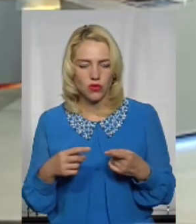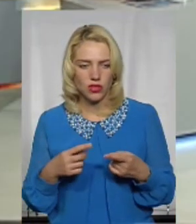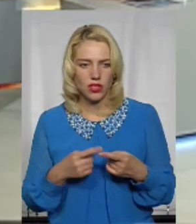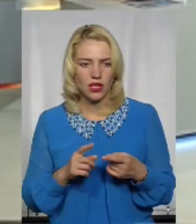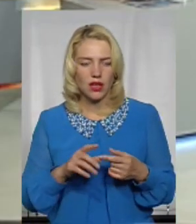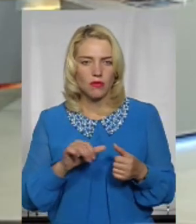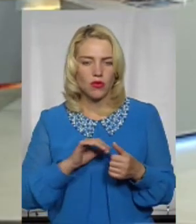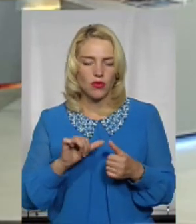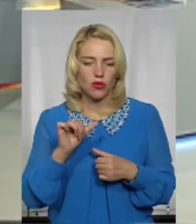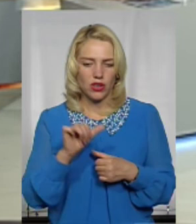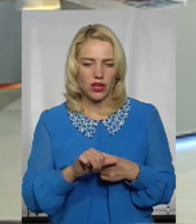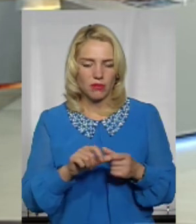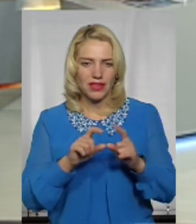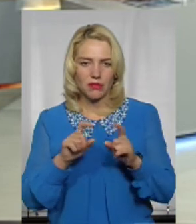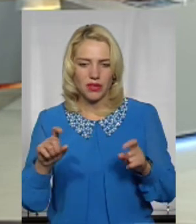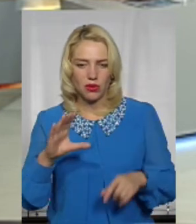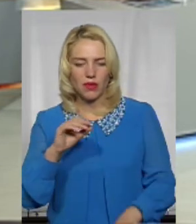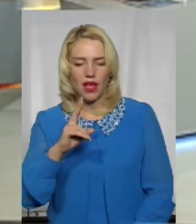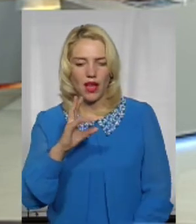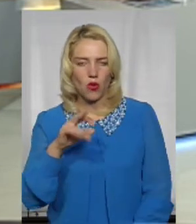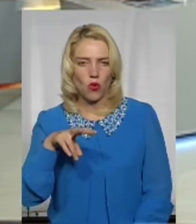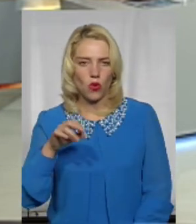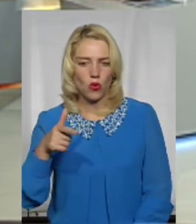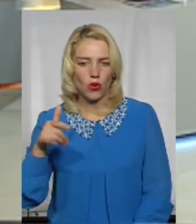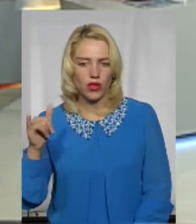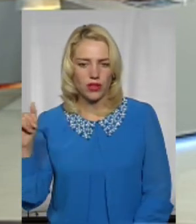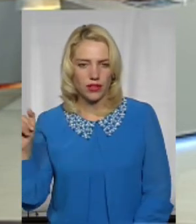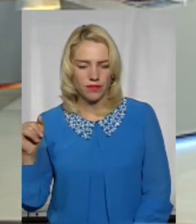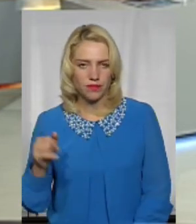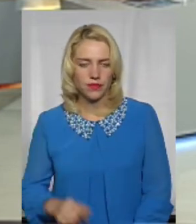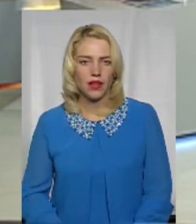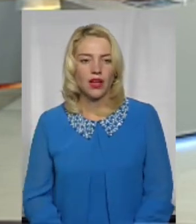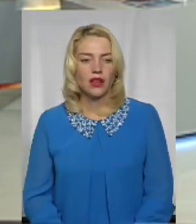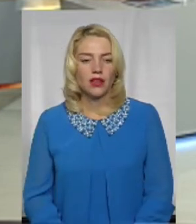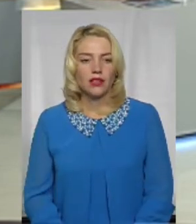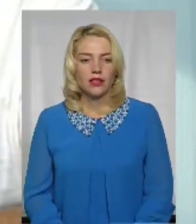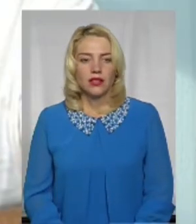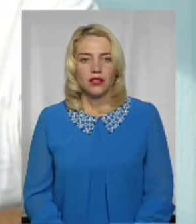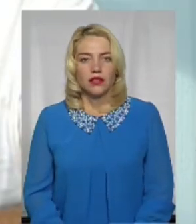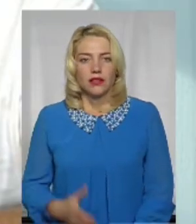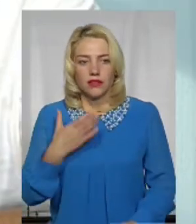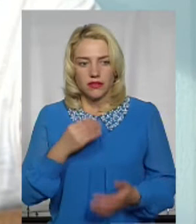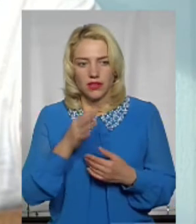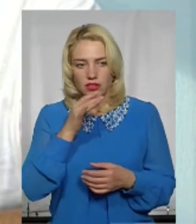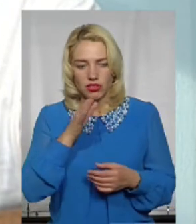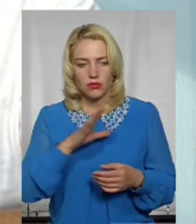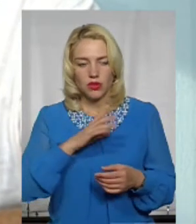окремий департамент екології, про що сказала на початку Тетяна Васильівна. В свій час